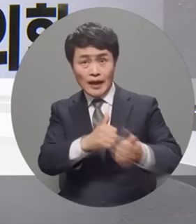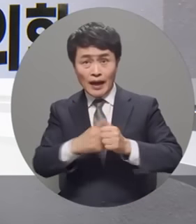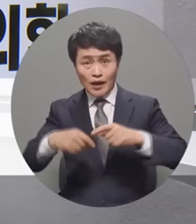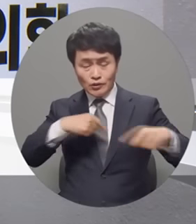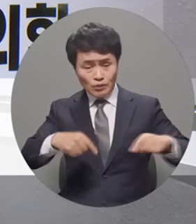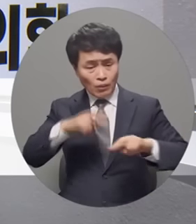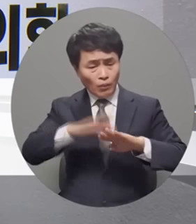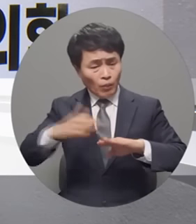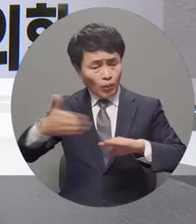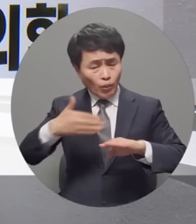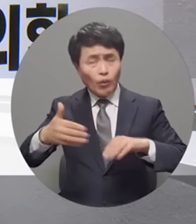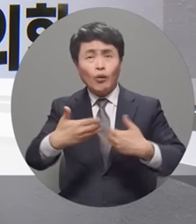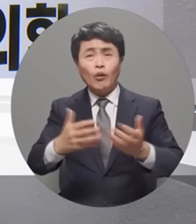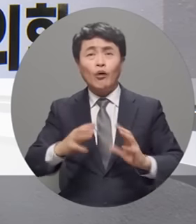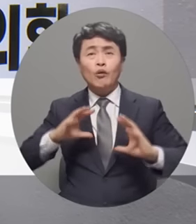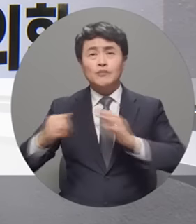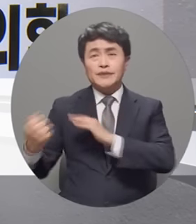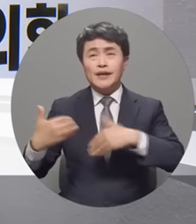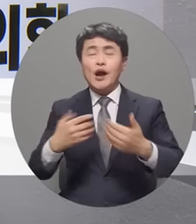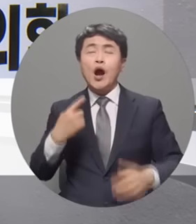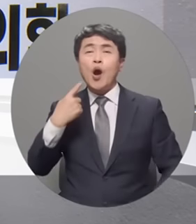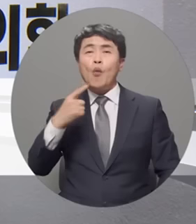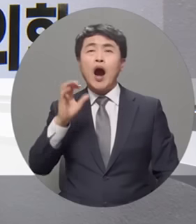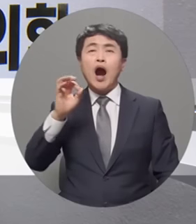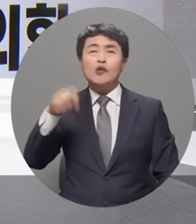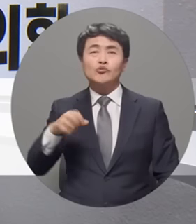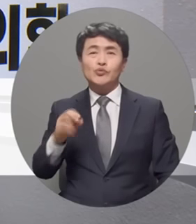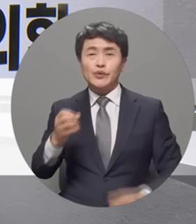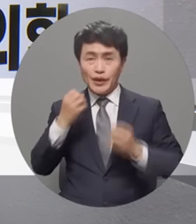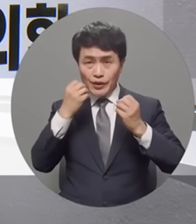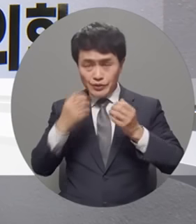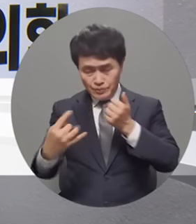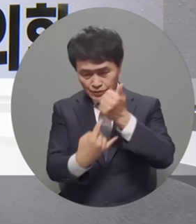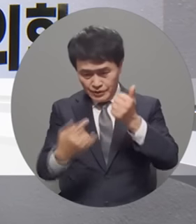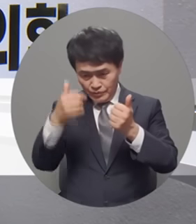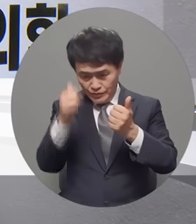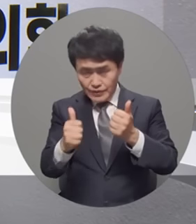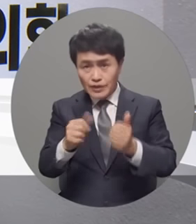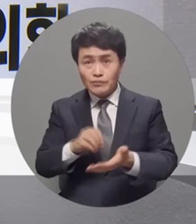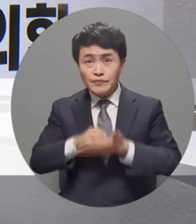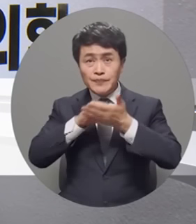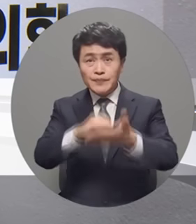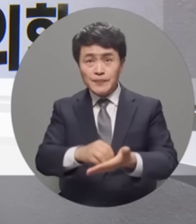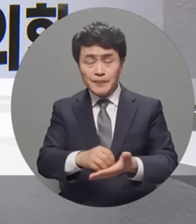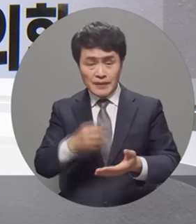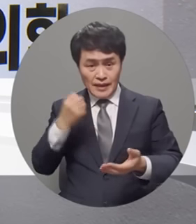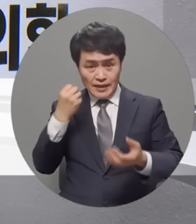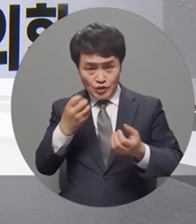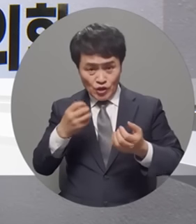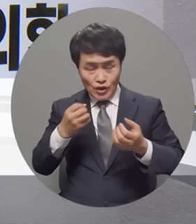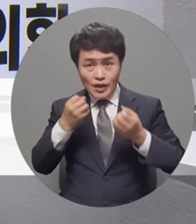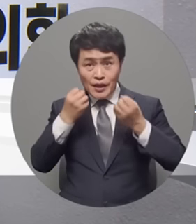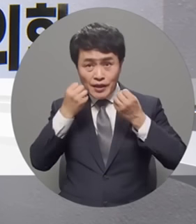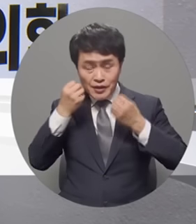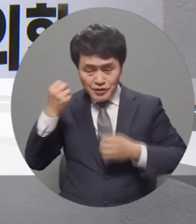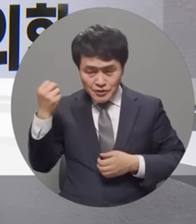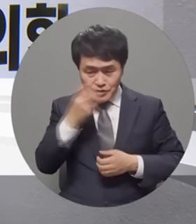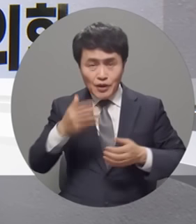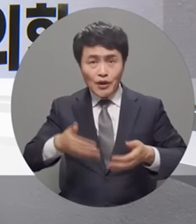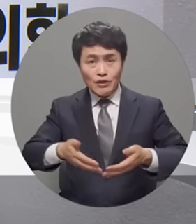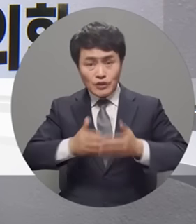공백 상태였던 국민의힘은 황우여 신임 비상대책위원장이 취임하면서 재창당 수준의 혁신을